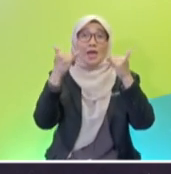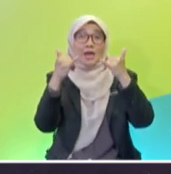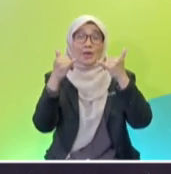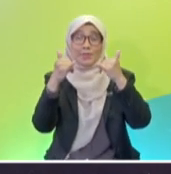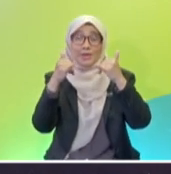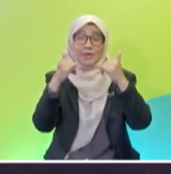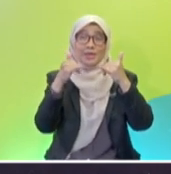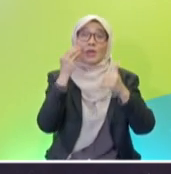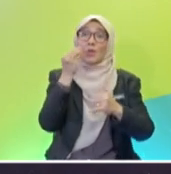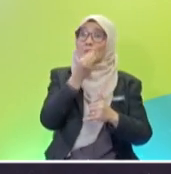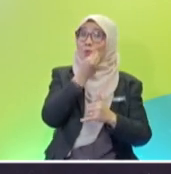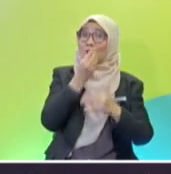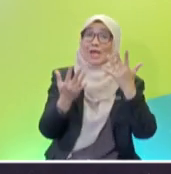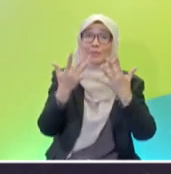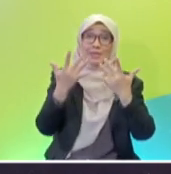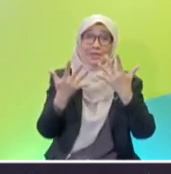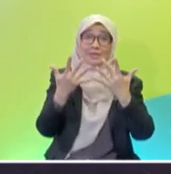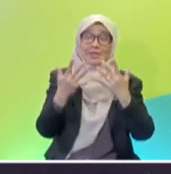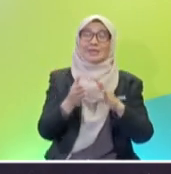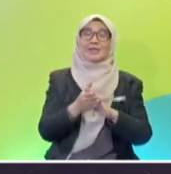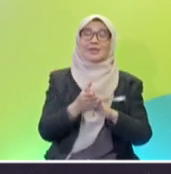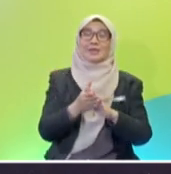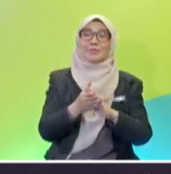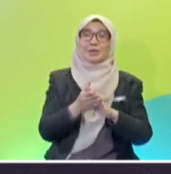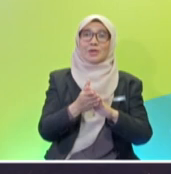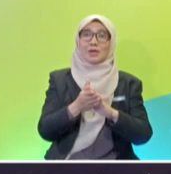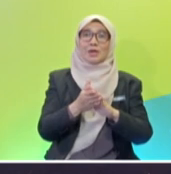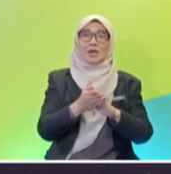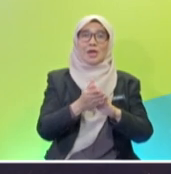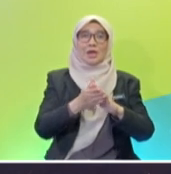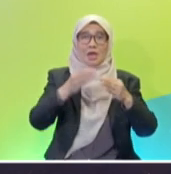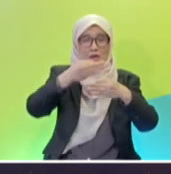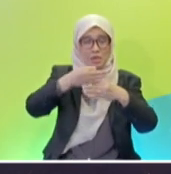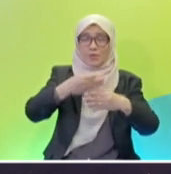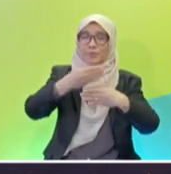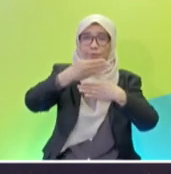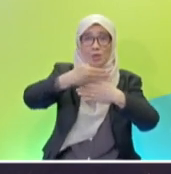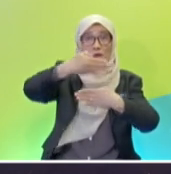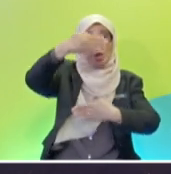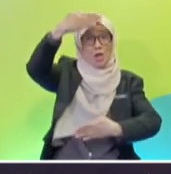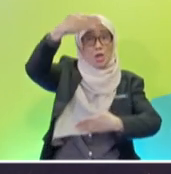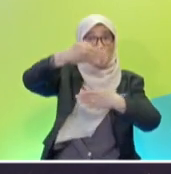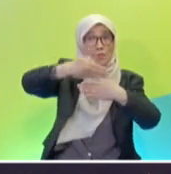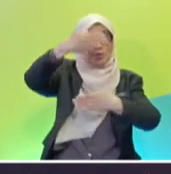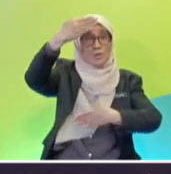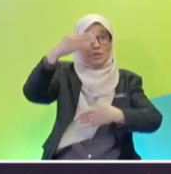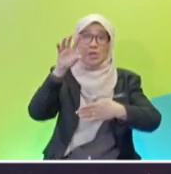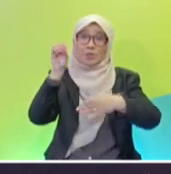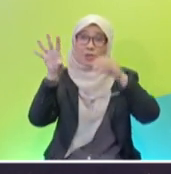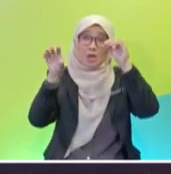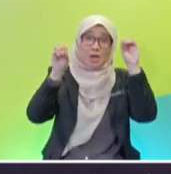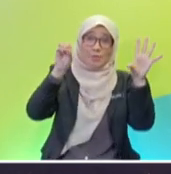api dan juga macam bangunan-bangunan yang dihiasi oleh lampu-lampu hiasan, lampu-lampu neon kan? Ya, lebih cikgu menarik pada